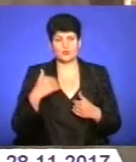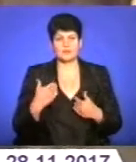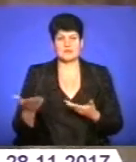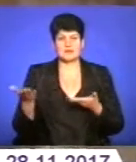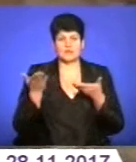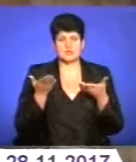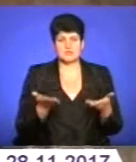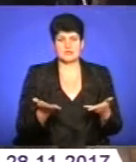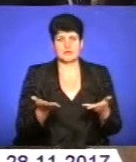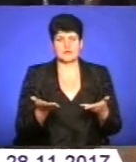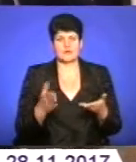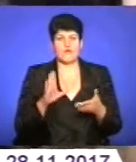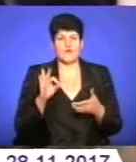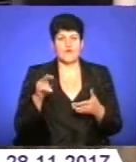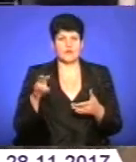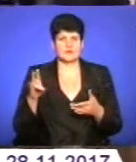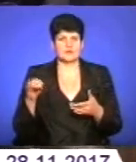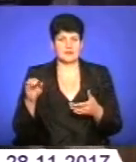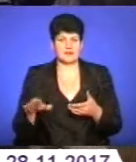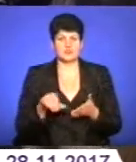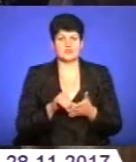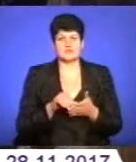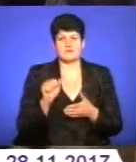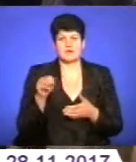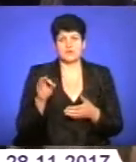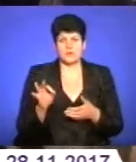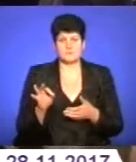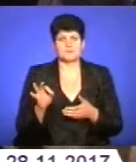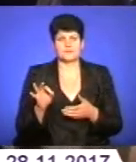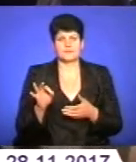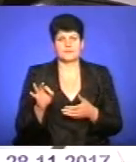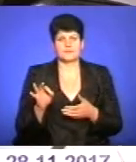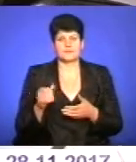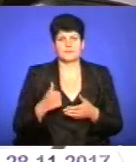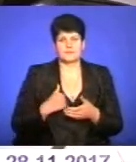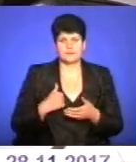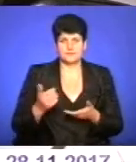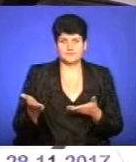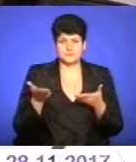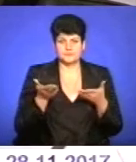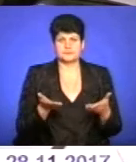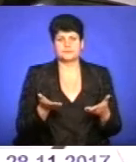запросили волонтерів, учасників АТО, Збройні сили України,